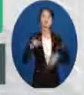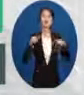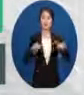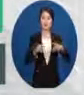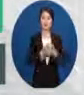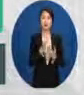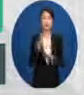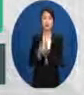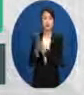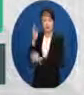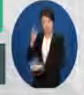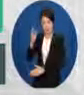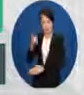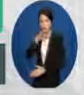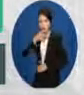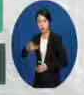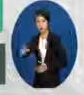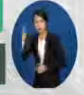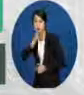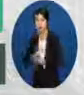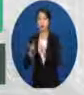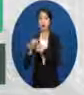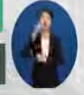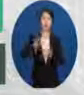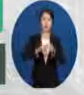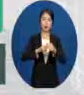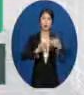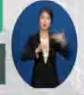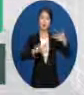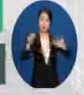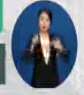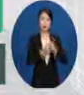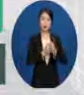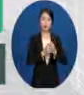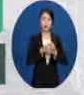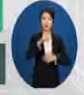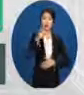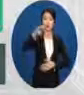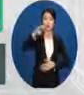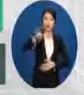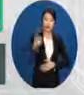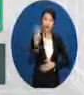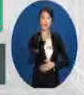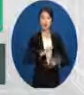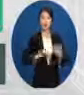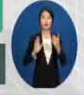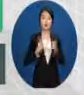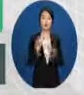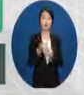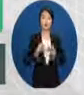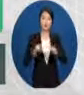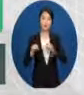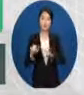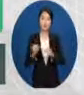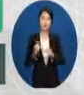천안의 알프스 북면은 관광객과 시민에게 아름다운 경관 제공을 위해 코스모스 꽃길 조성 사업에